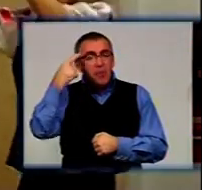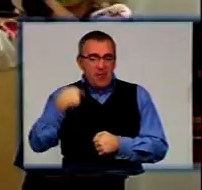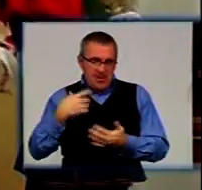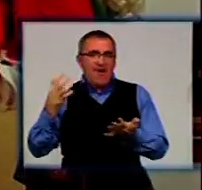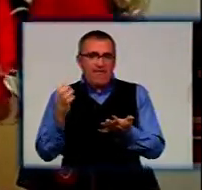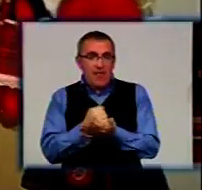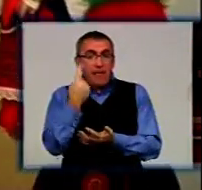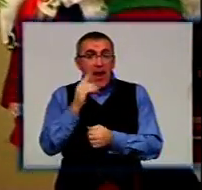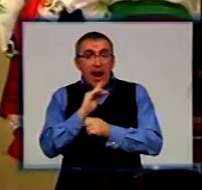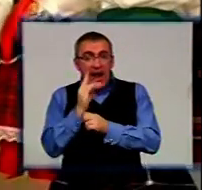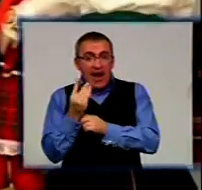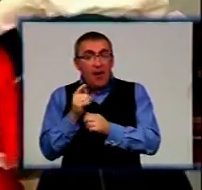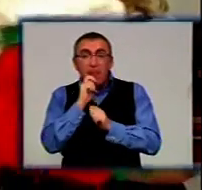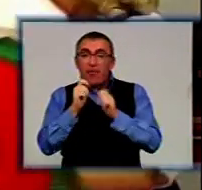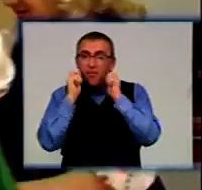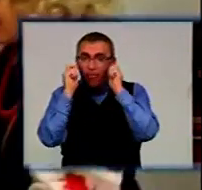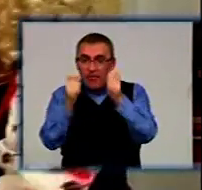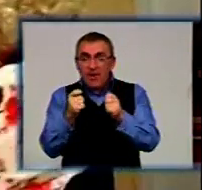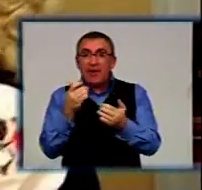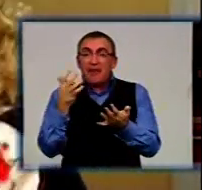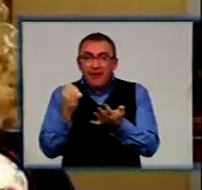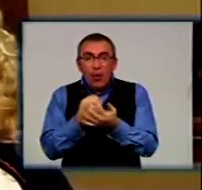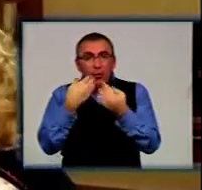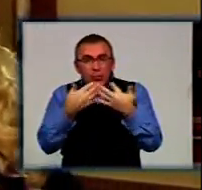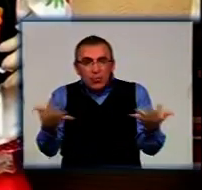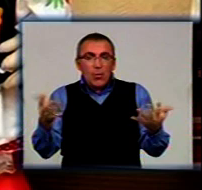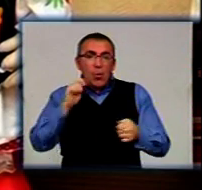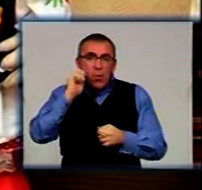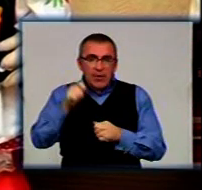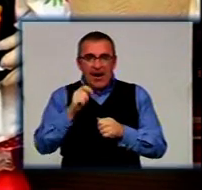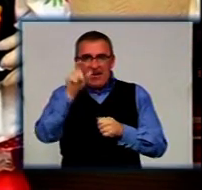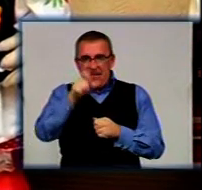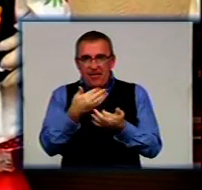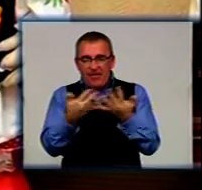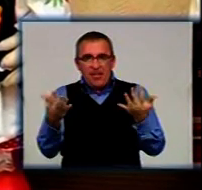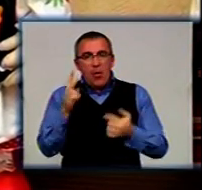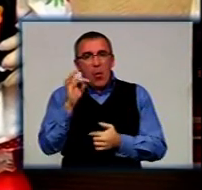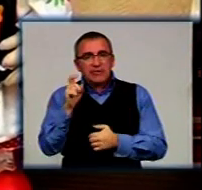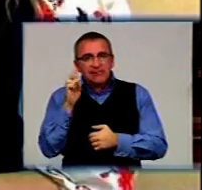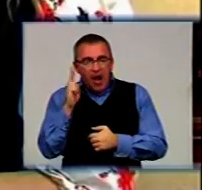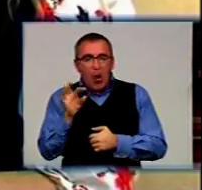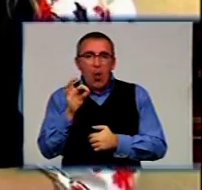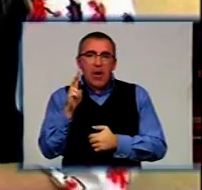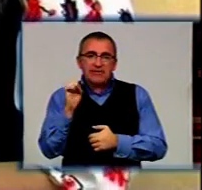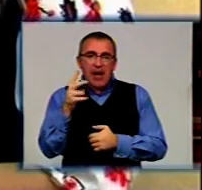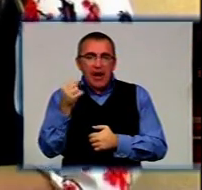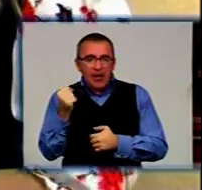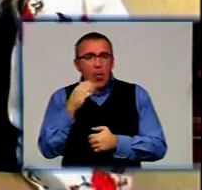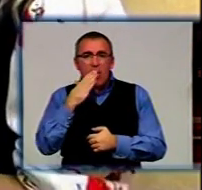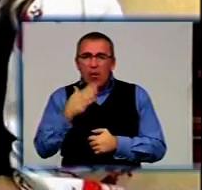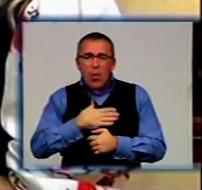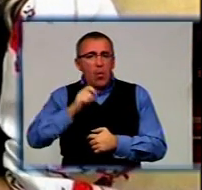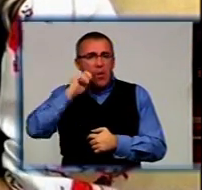вийшло. Свою першу ляльку Кристіна подарувала. Натомість з'явилися інші колоритні українські персонажі – козак Вакула і Оксана, Солоха і